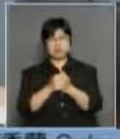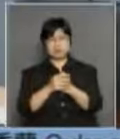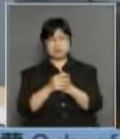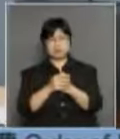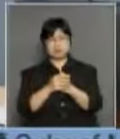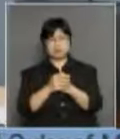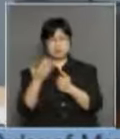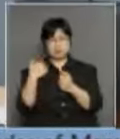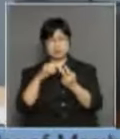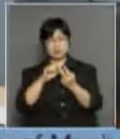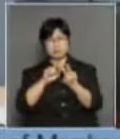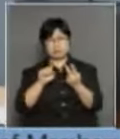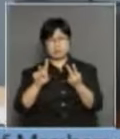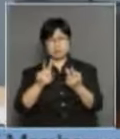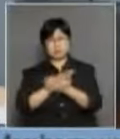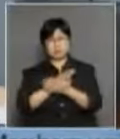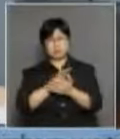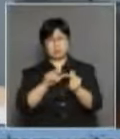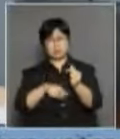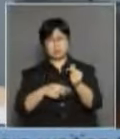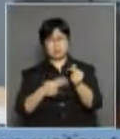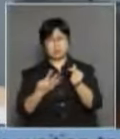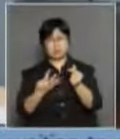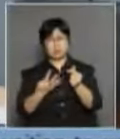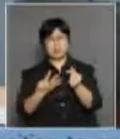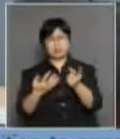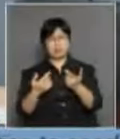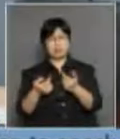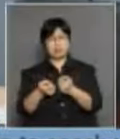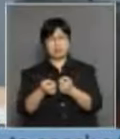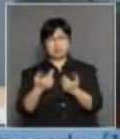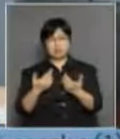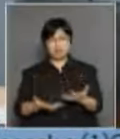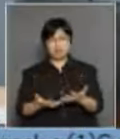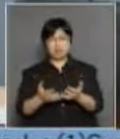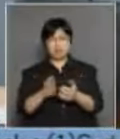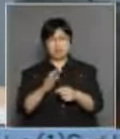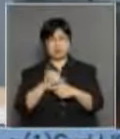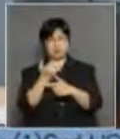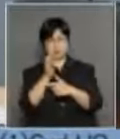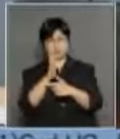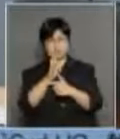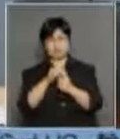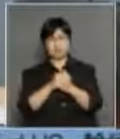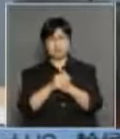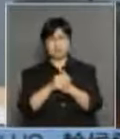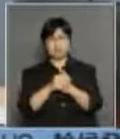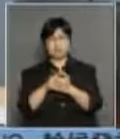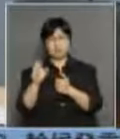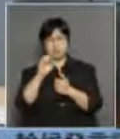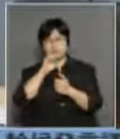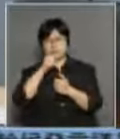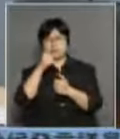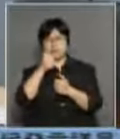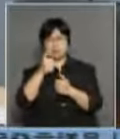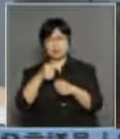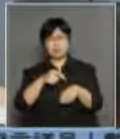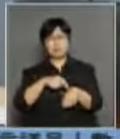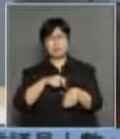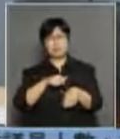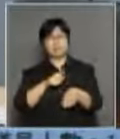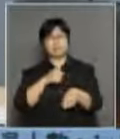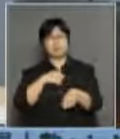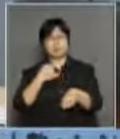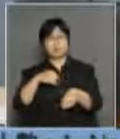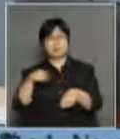咧2012年10月24號就同距離而家不過係半年多啲啊，佢就真係講得好啦，不過唔夠時間，